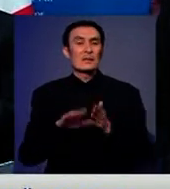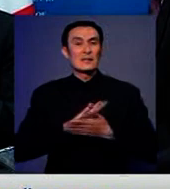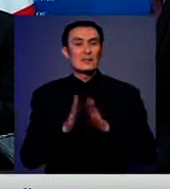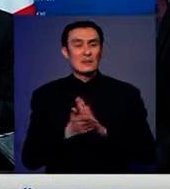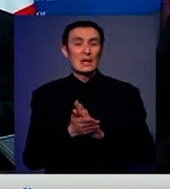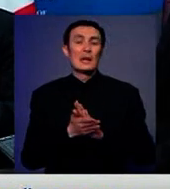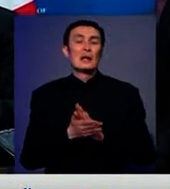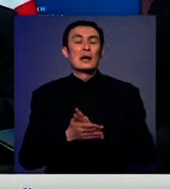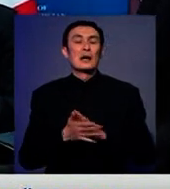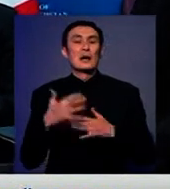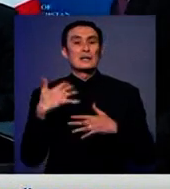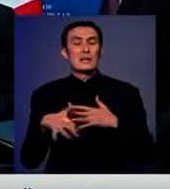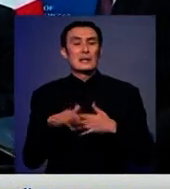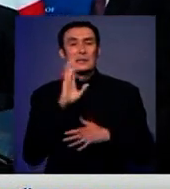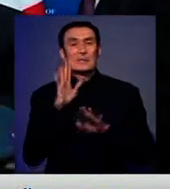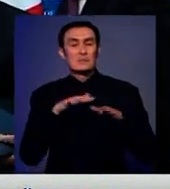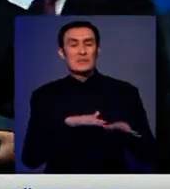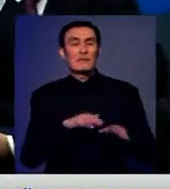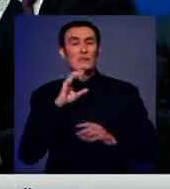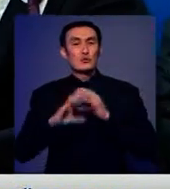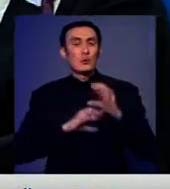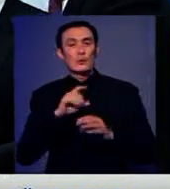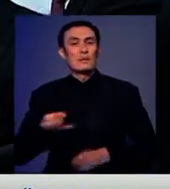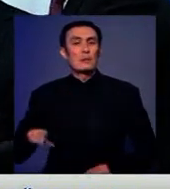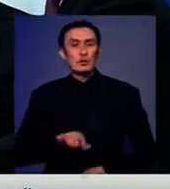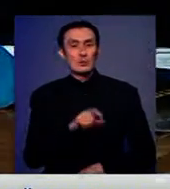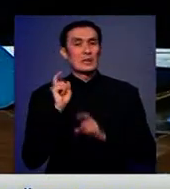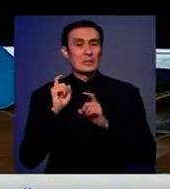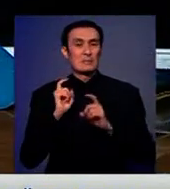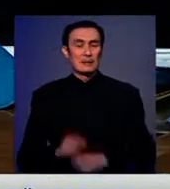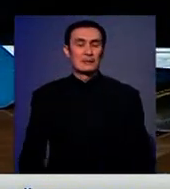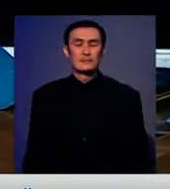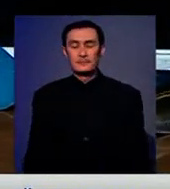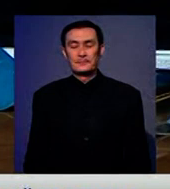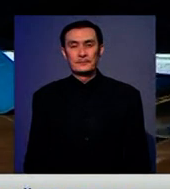развития транскаспийского международного транспортного маршрута.